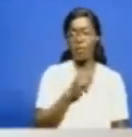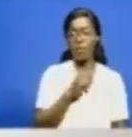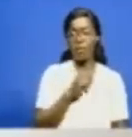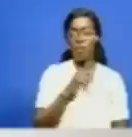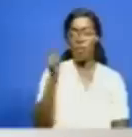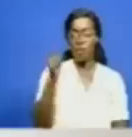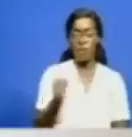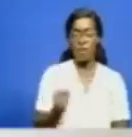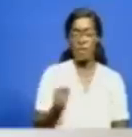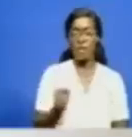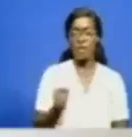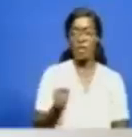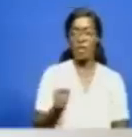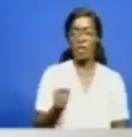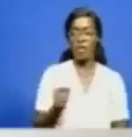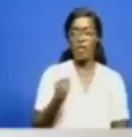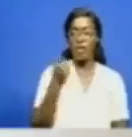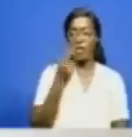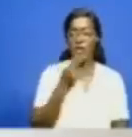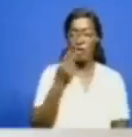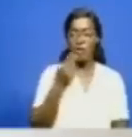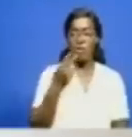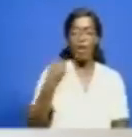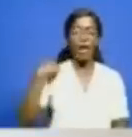Mzee ambaye amejitolea